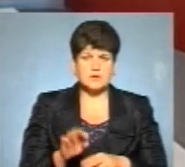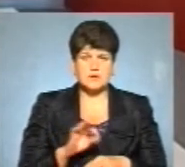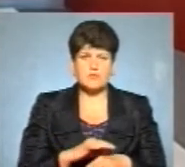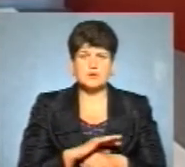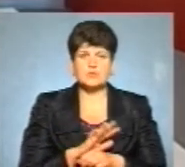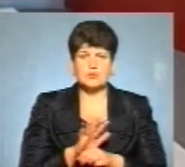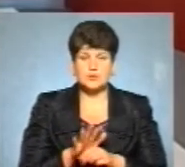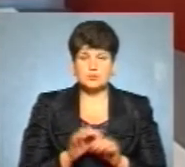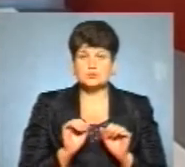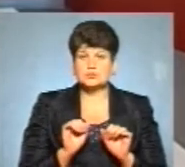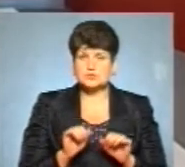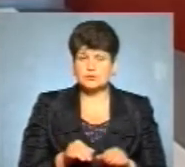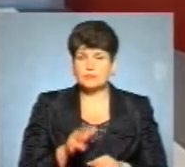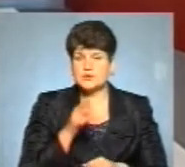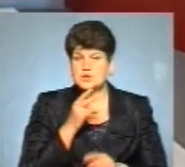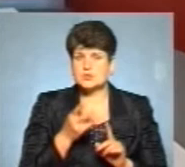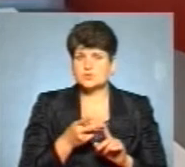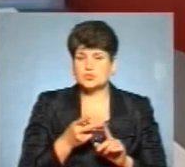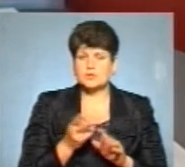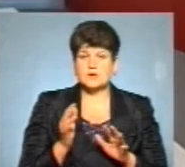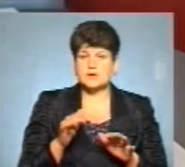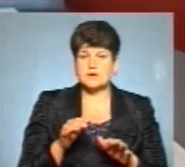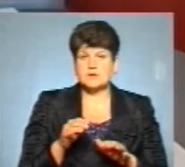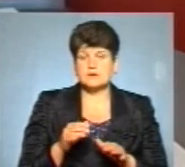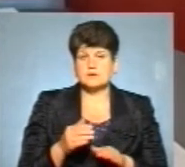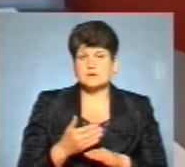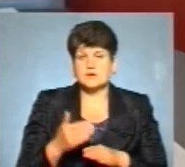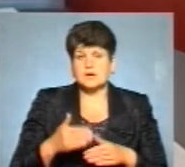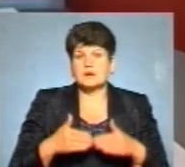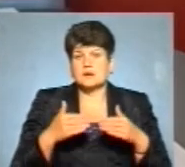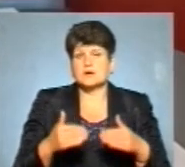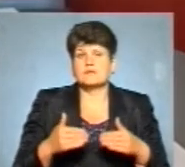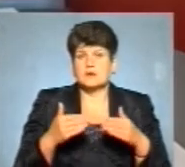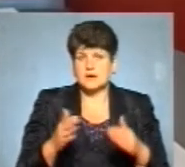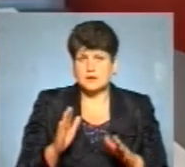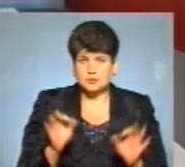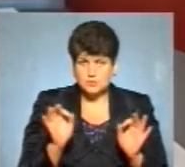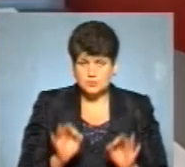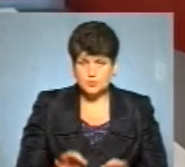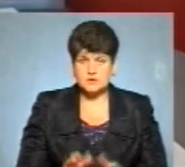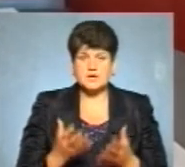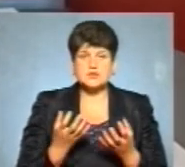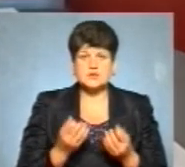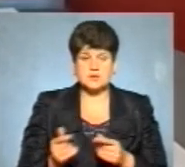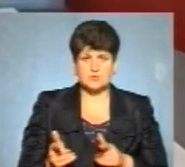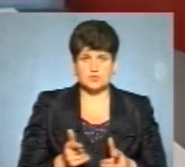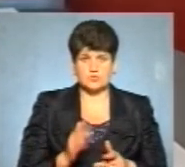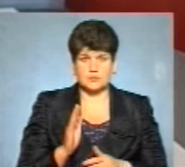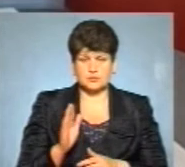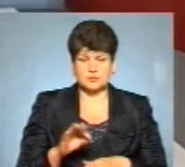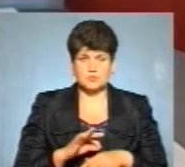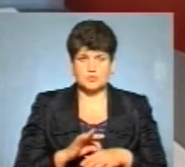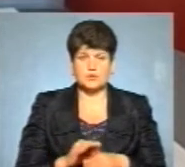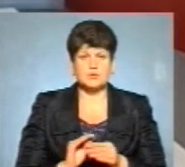ковід, ймовірно, і під час другої хвилі, яка може бути восени. Яка відбувається ще підготовка? Адже для цього, напевно, потрібно